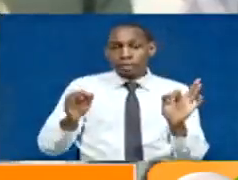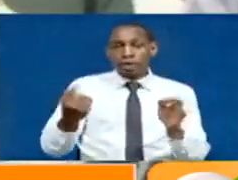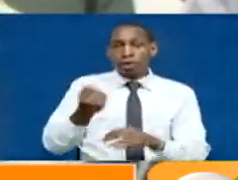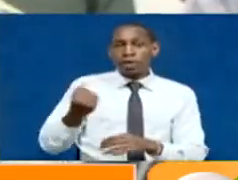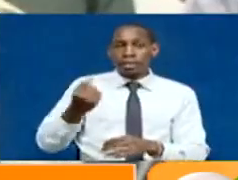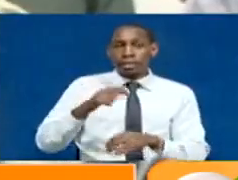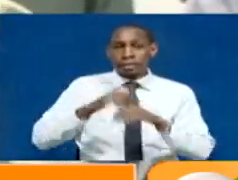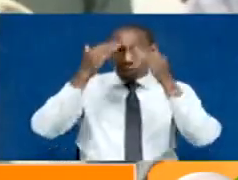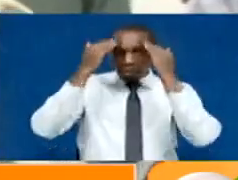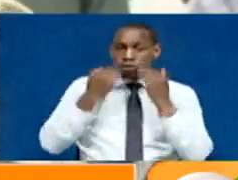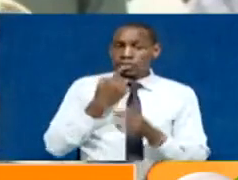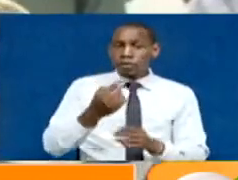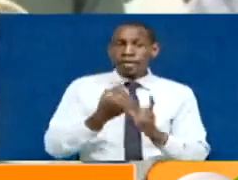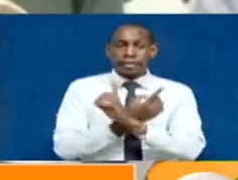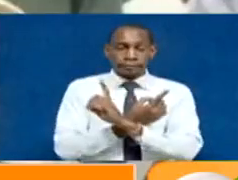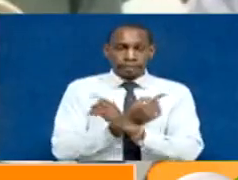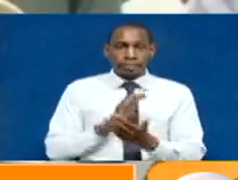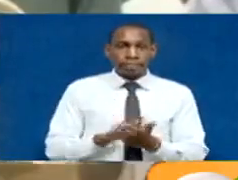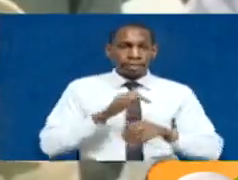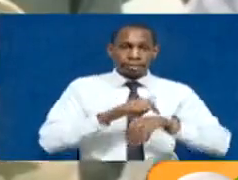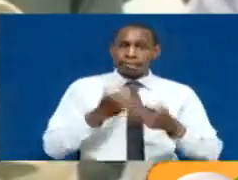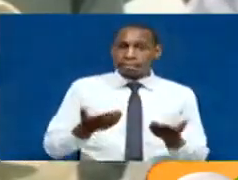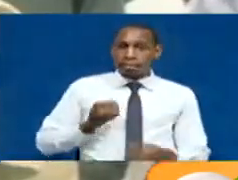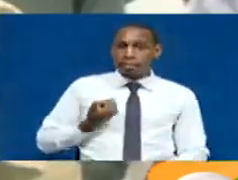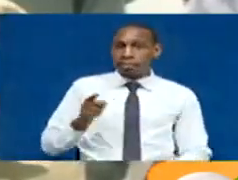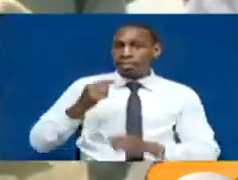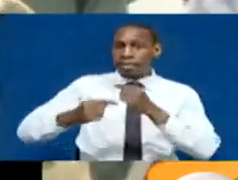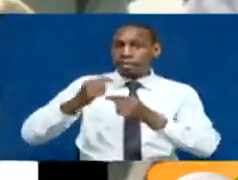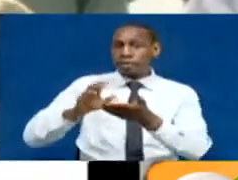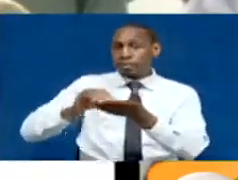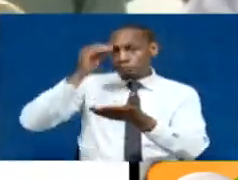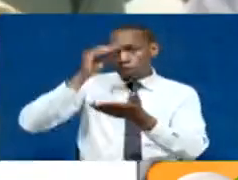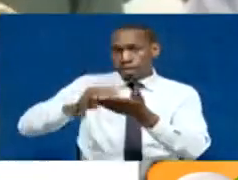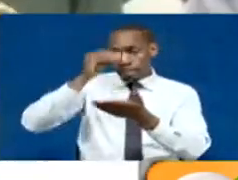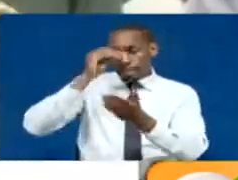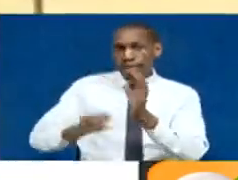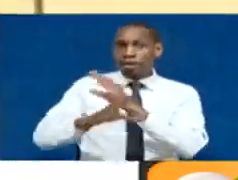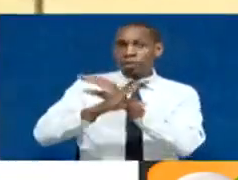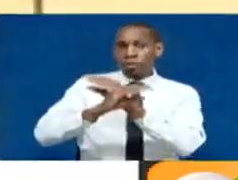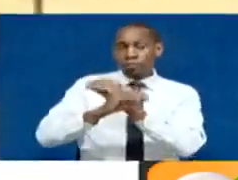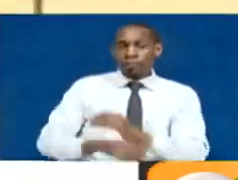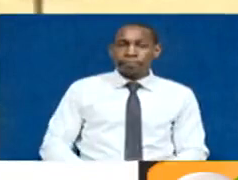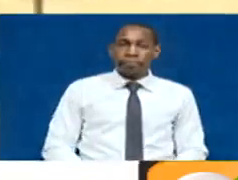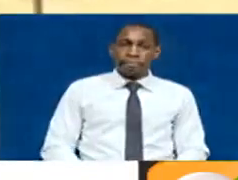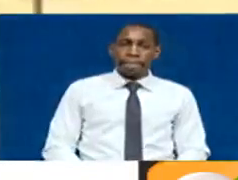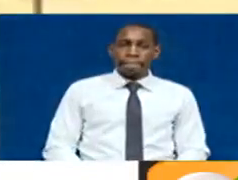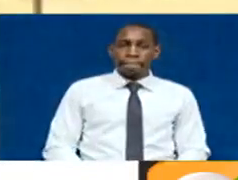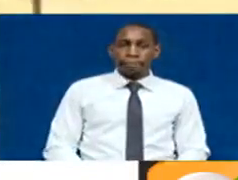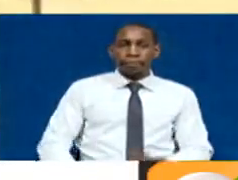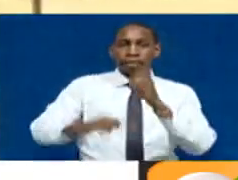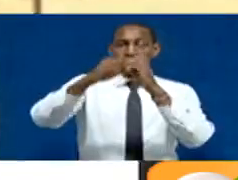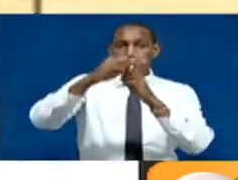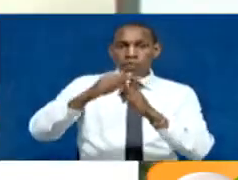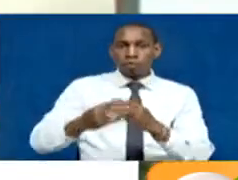court orders otherwise. So meanwhile she will continue with her learning virtually. Jumla ya